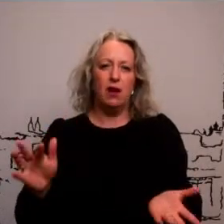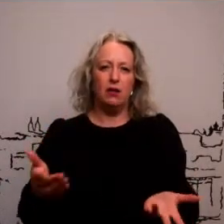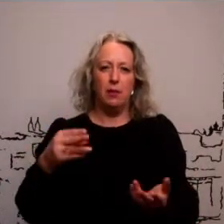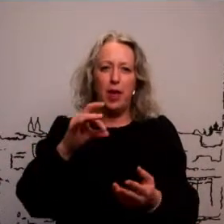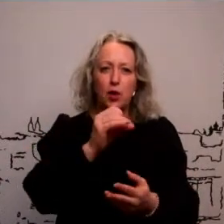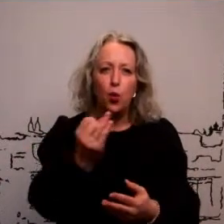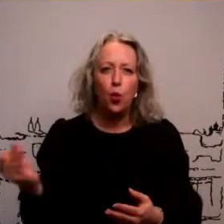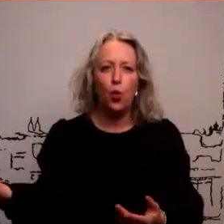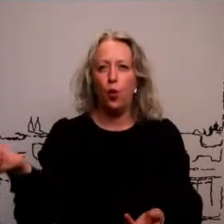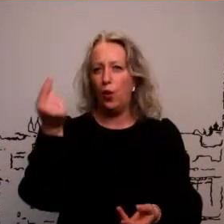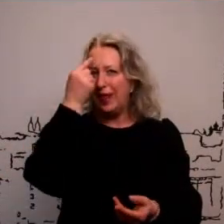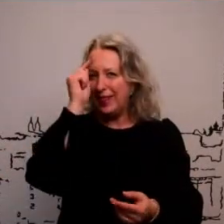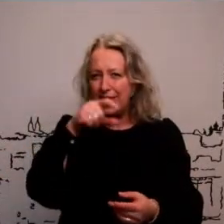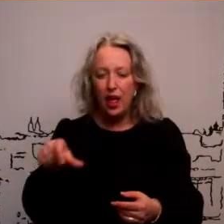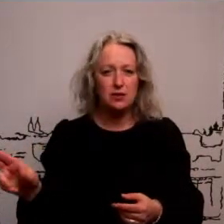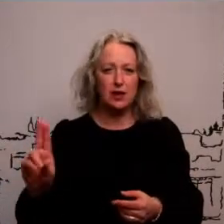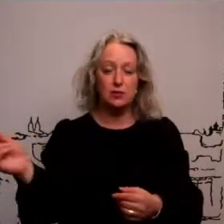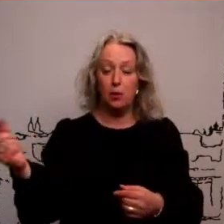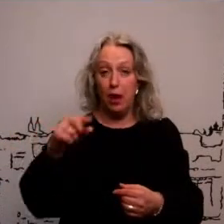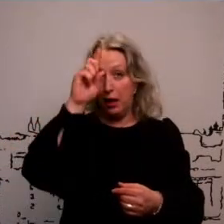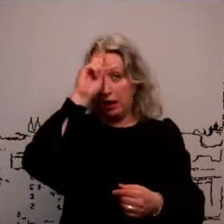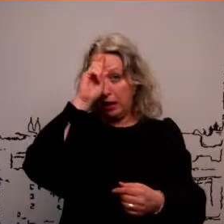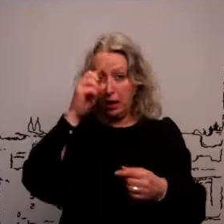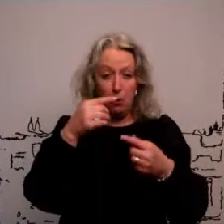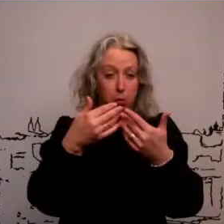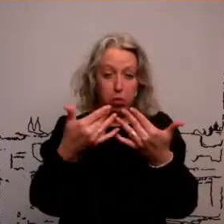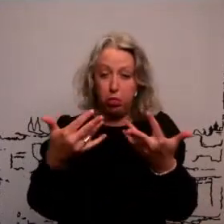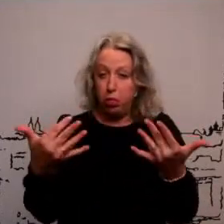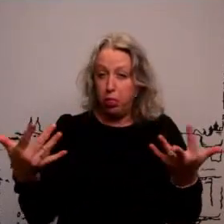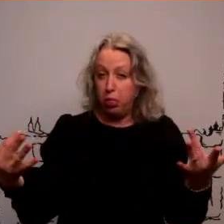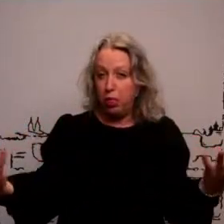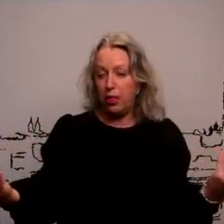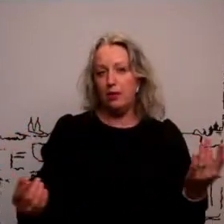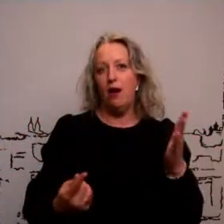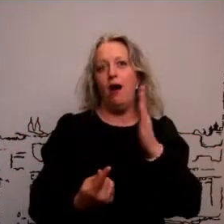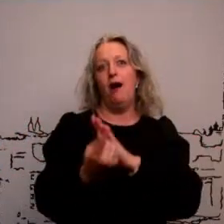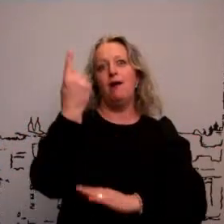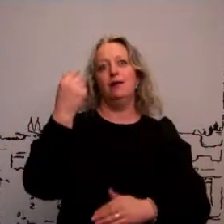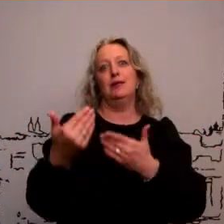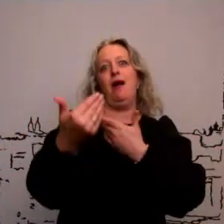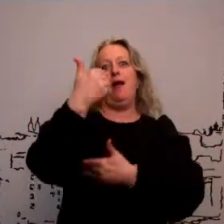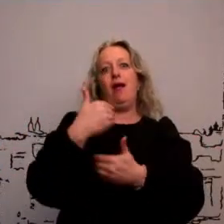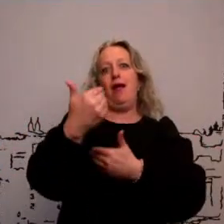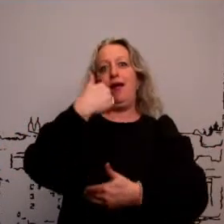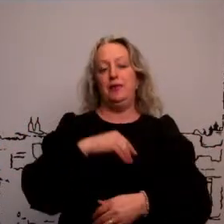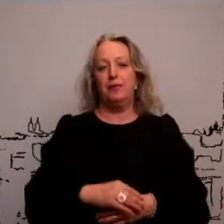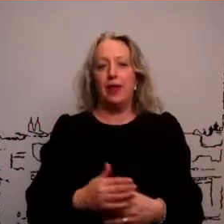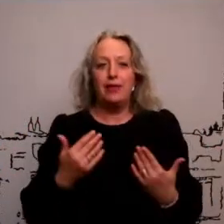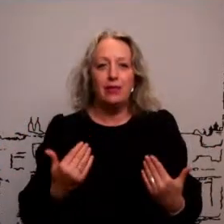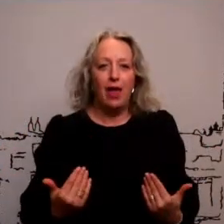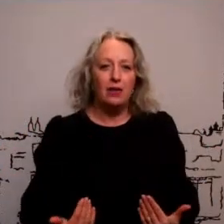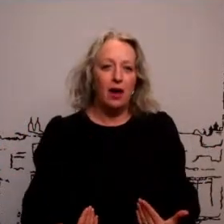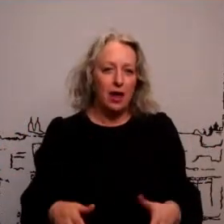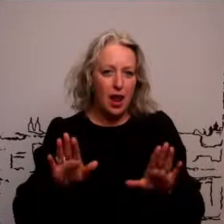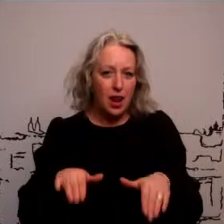Peruust, Indiast, et see riikide palett oli väga, väga kirju. noh, täna on jälle